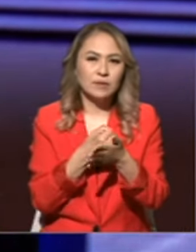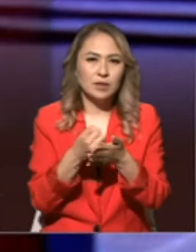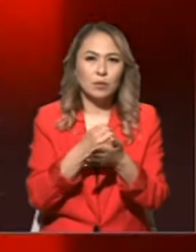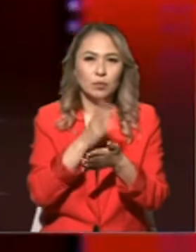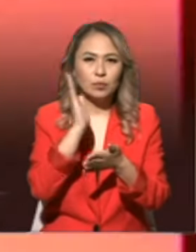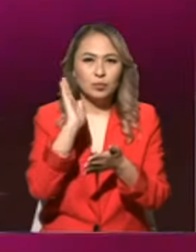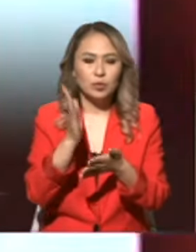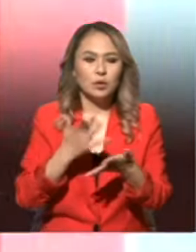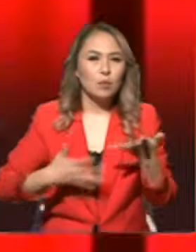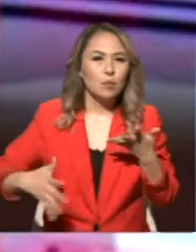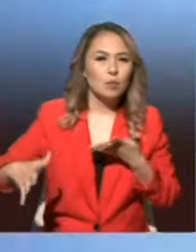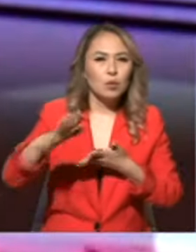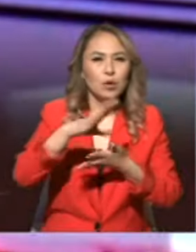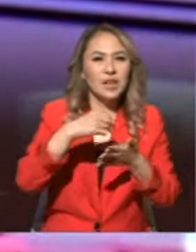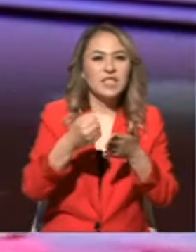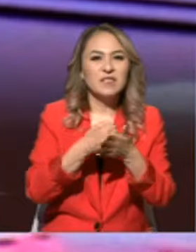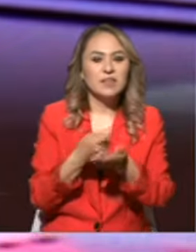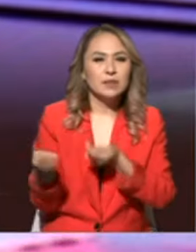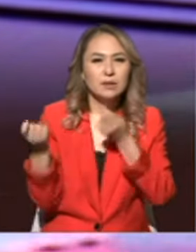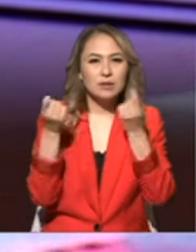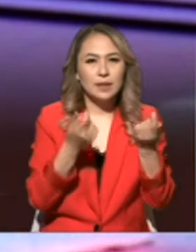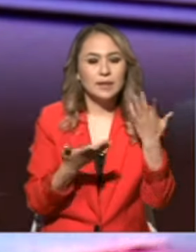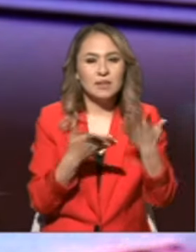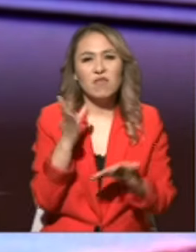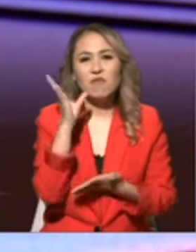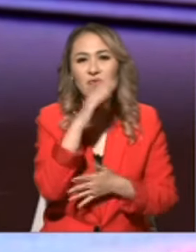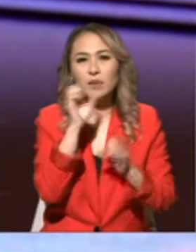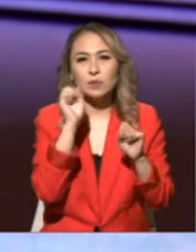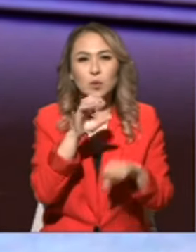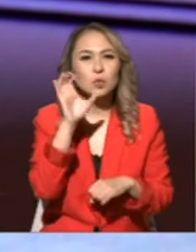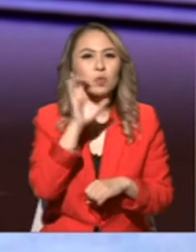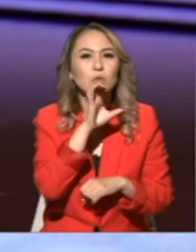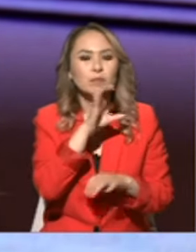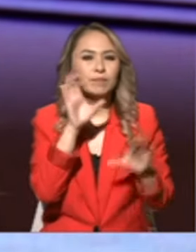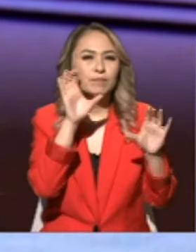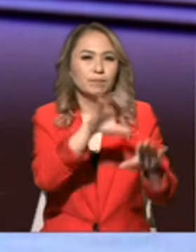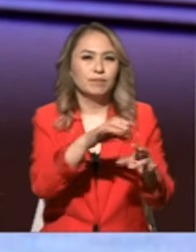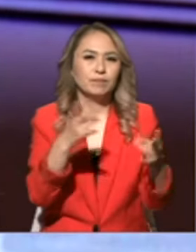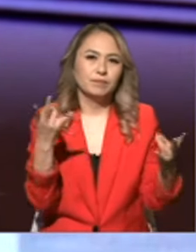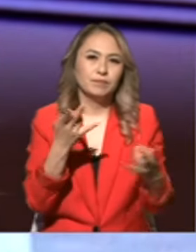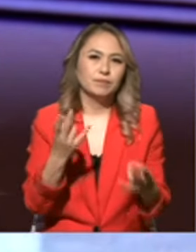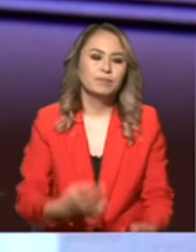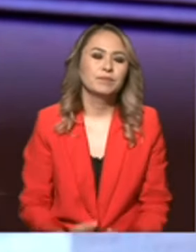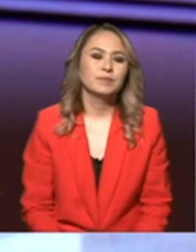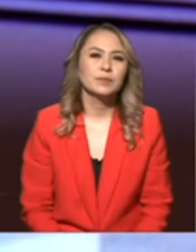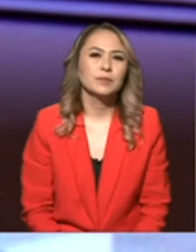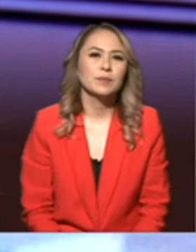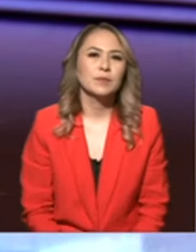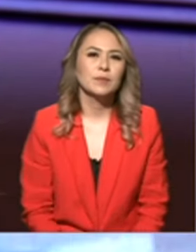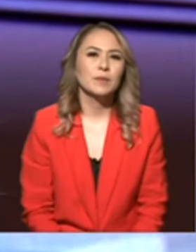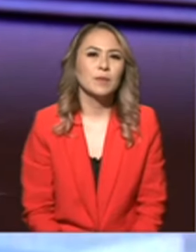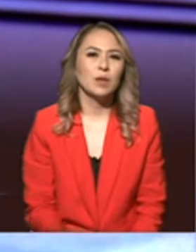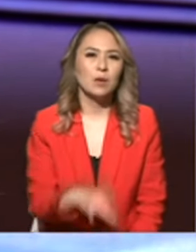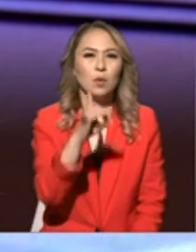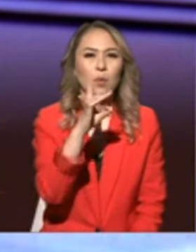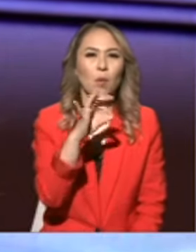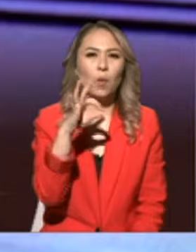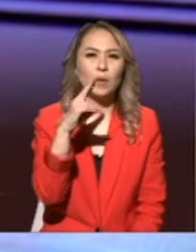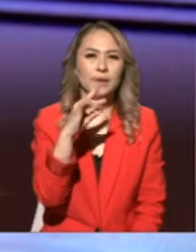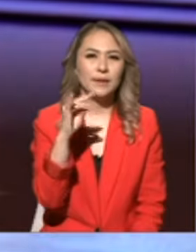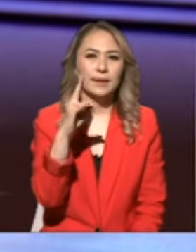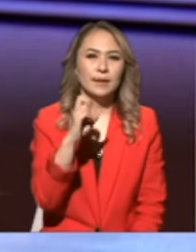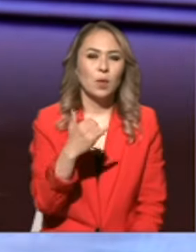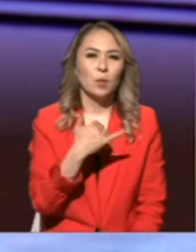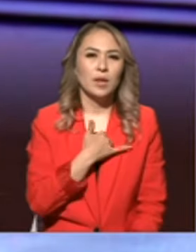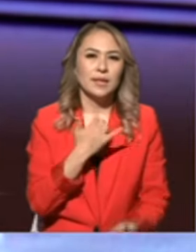жатыр. Бүкіл инвестицияны қолымыздан келсе, сол солтүстікке салуымыз керек. Мына Родина деген бір бізде эталонды ауыл